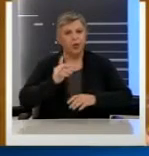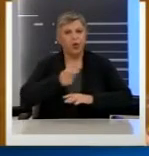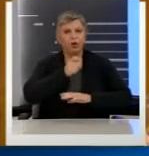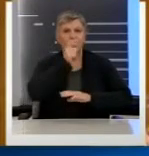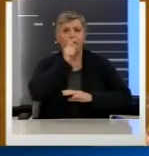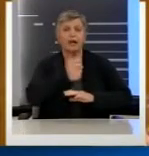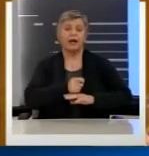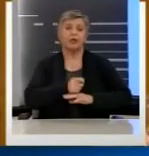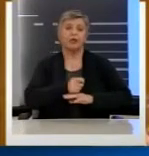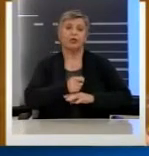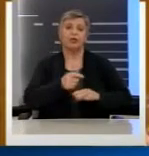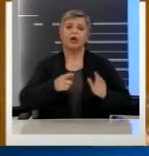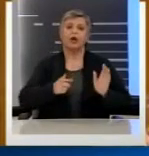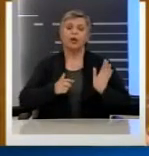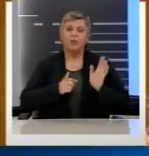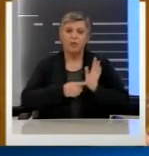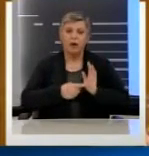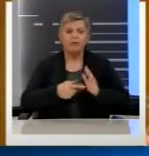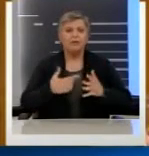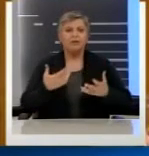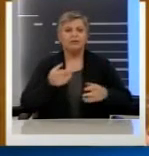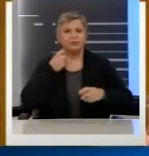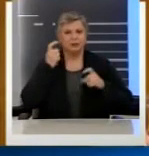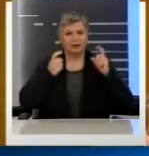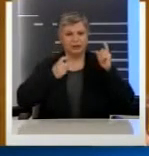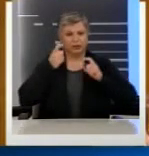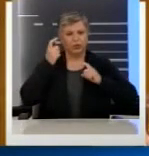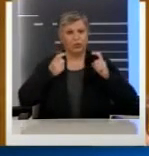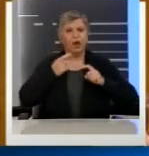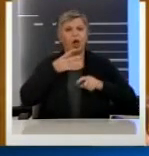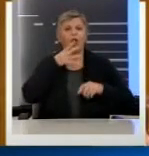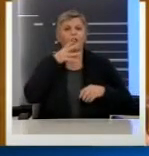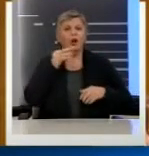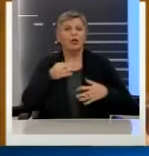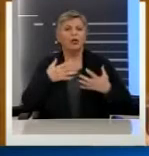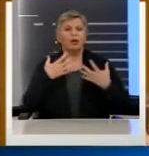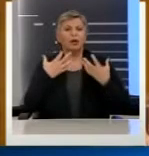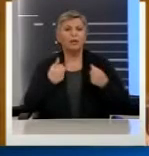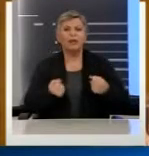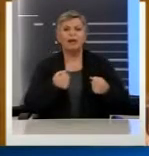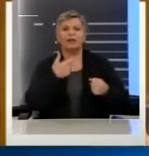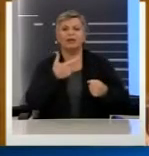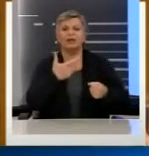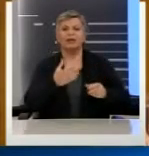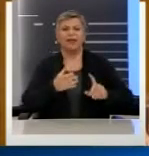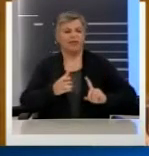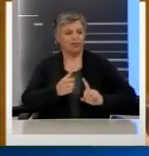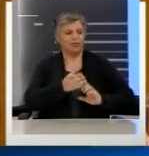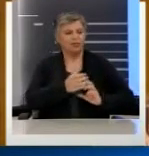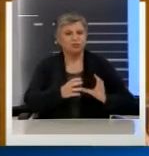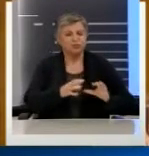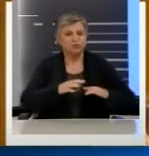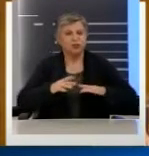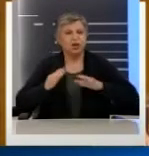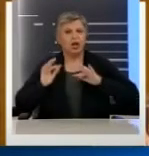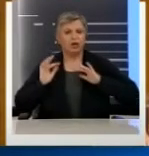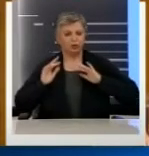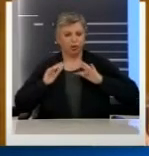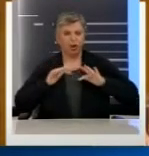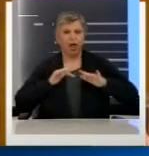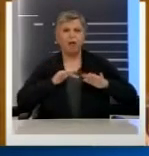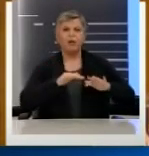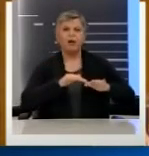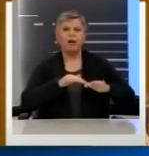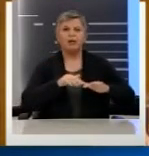Αλλά αντίθετα, υπάρχει ένας, επιτρέψτε μου να πω, διαγωνισμός επιρροής και εύνοιας με την